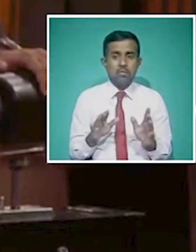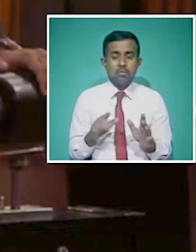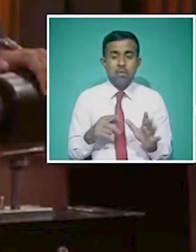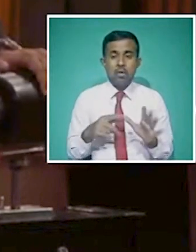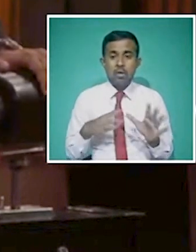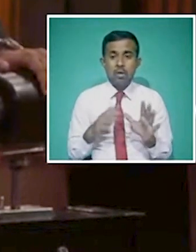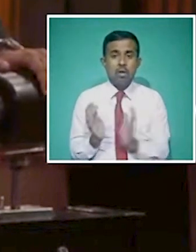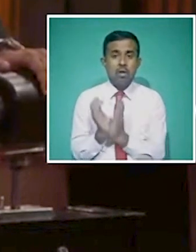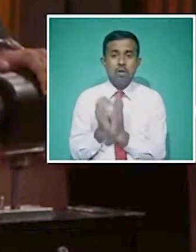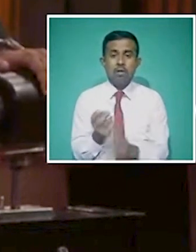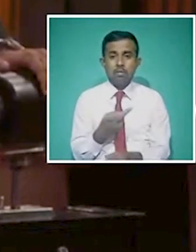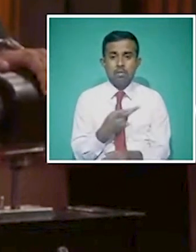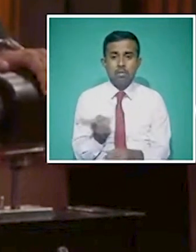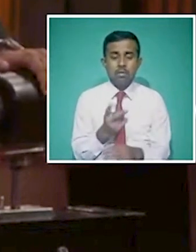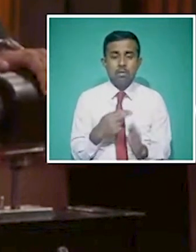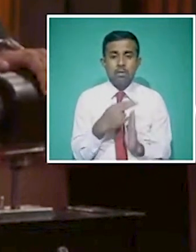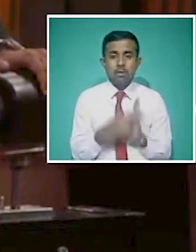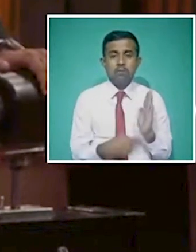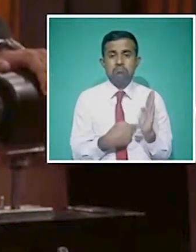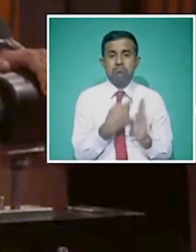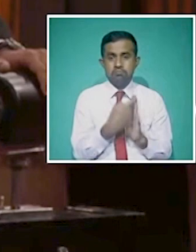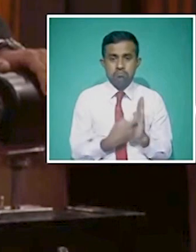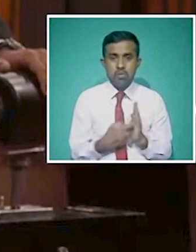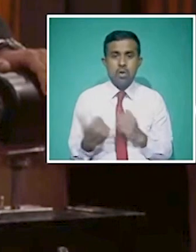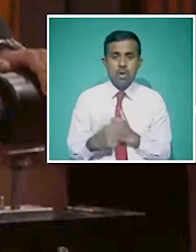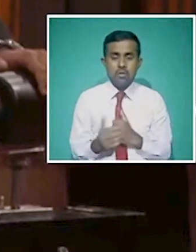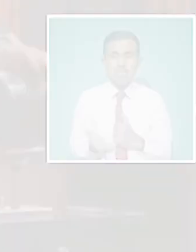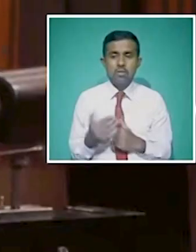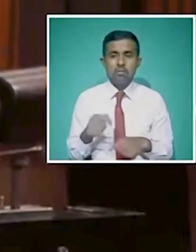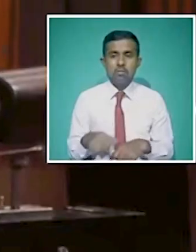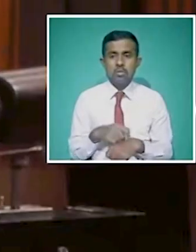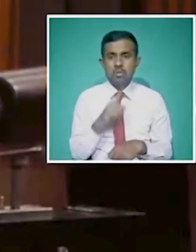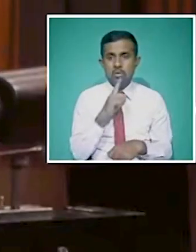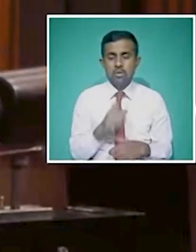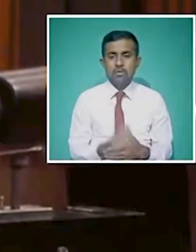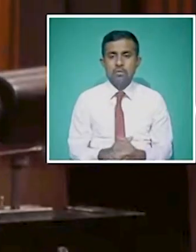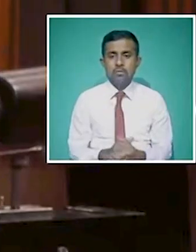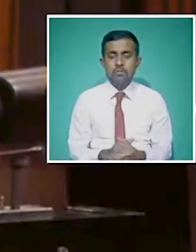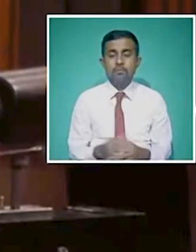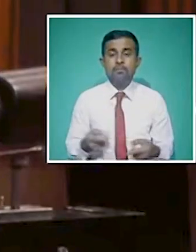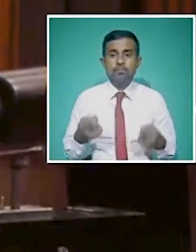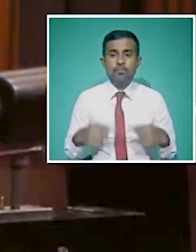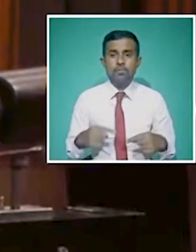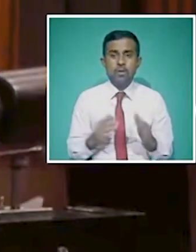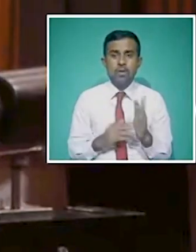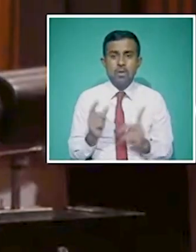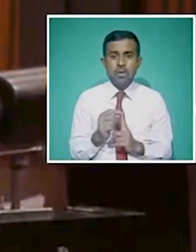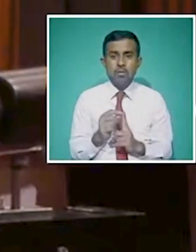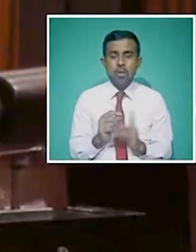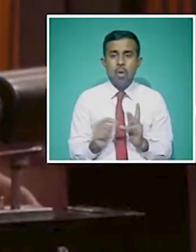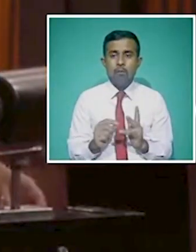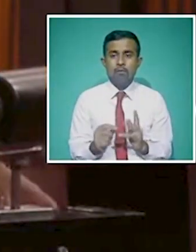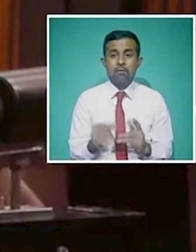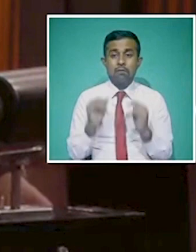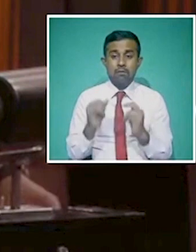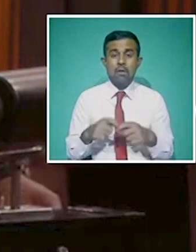wild life දෙකටම ජාතික ප්‍රතිපත්තියක් හදන්න ඕනේ කියන එක තමයි මම මේ අවස්ථාවේ කියන්න ඕනේ. ඒ වගේම තමයි ඊළඟට අද අමාත්‍යංශයේ තියෙන